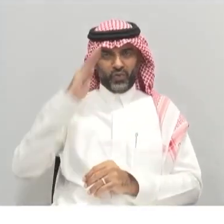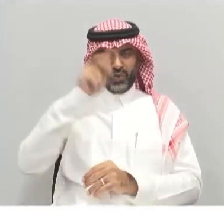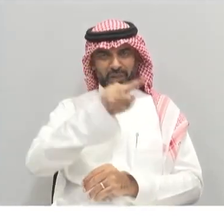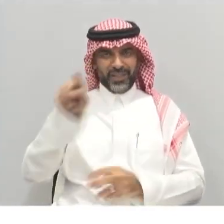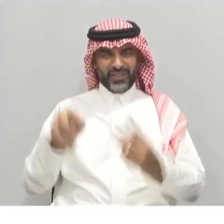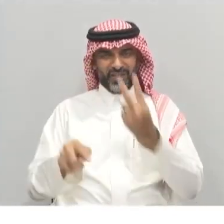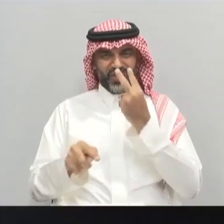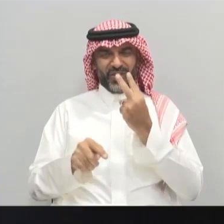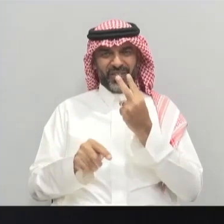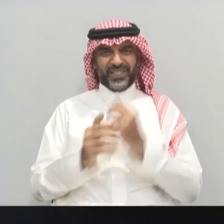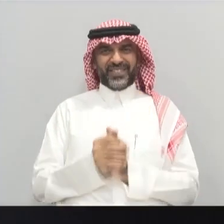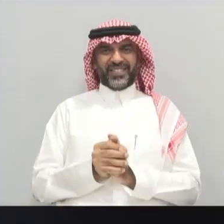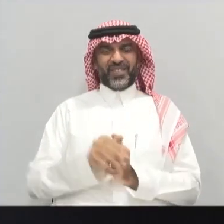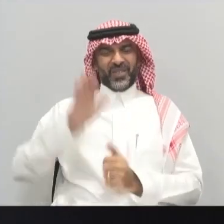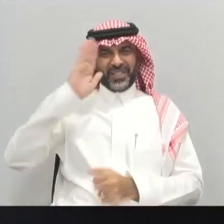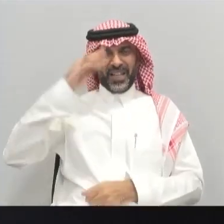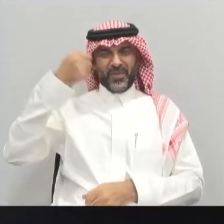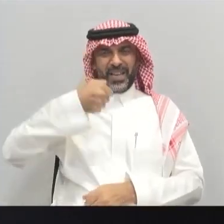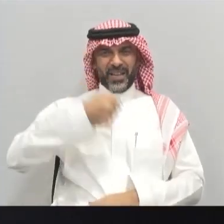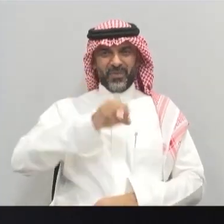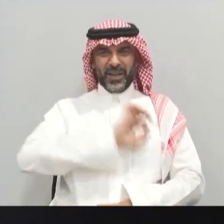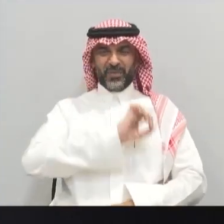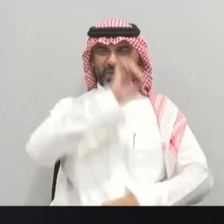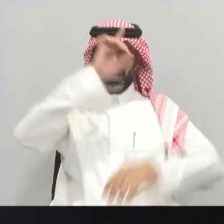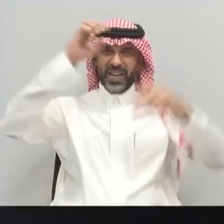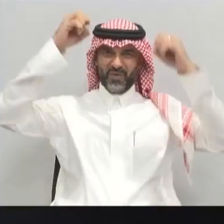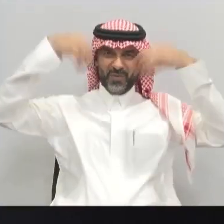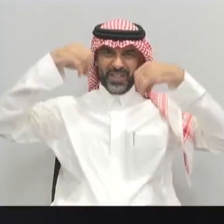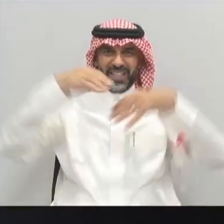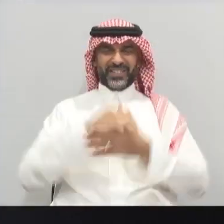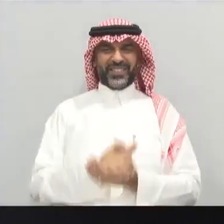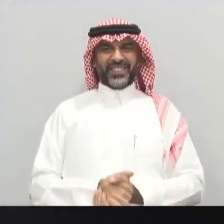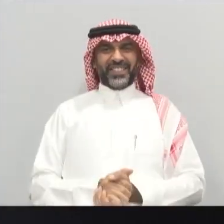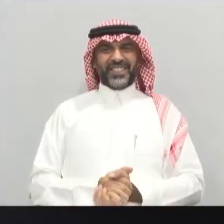لكم على حسن الاستماع والمتابع والسلام عليكم ورحمه الله وبركاته